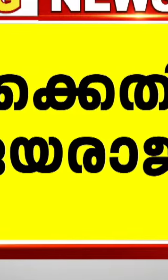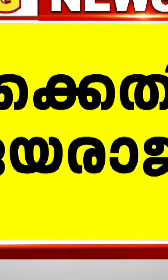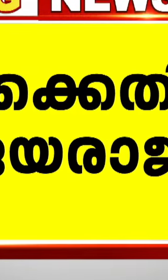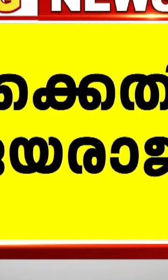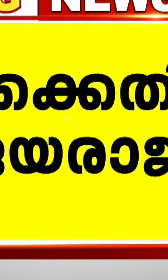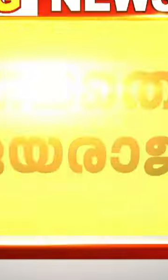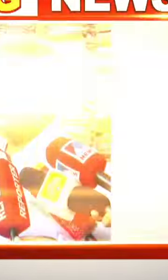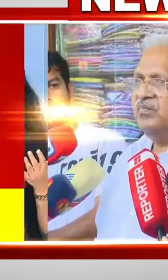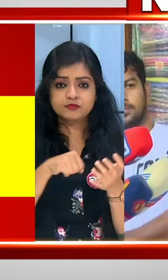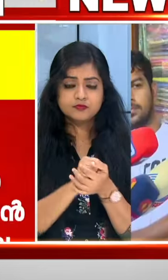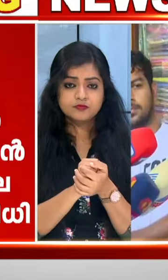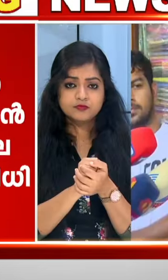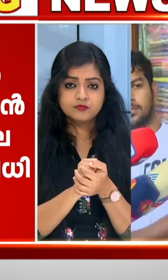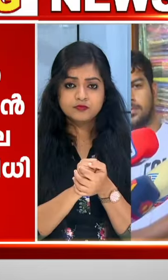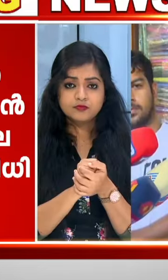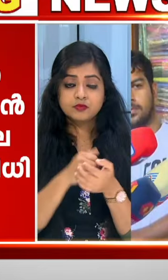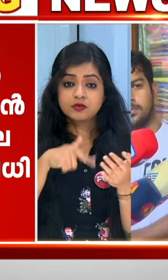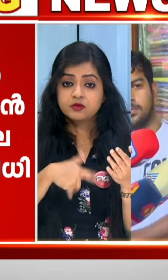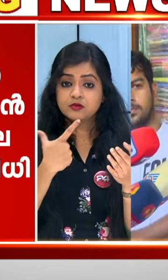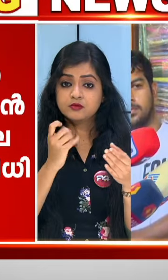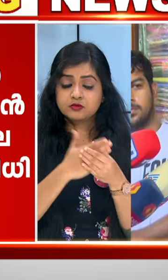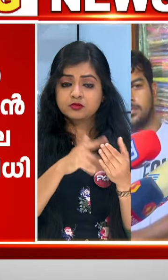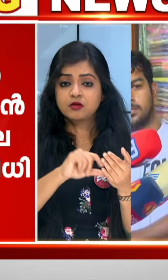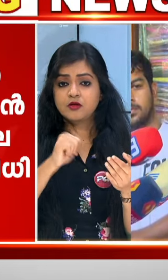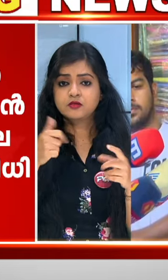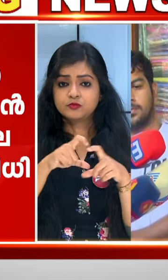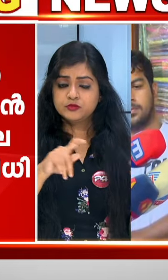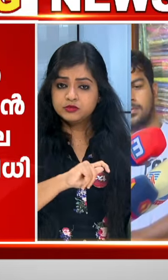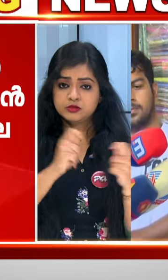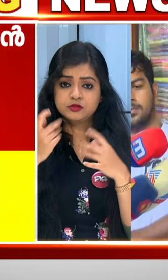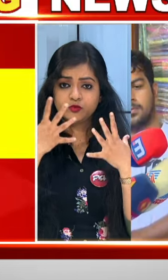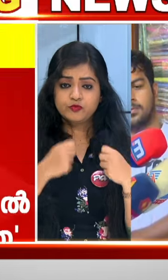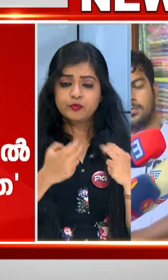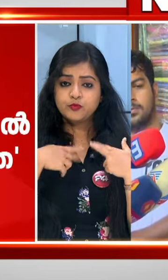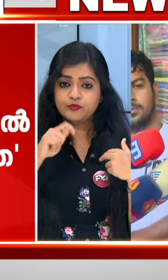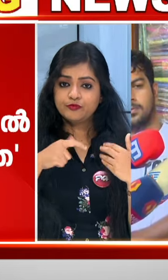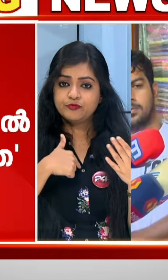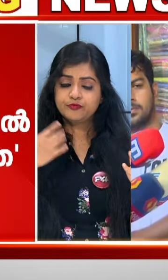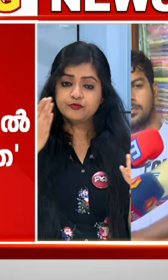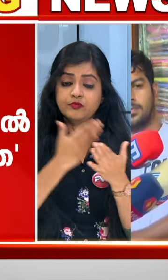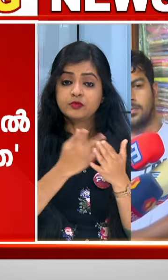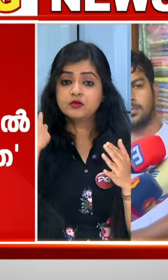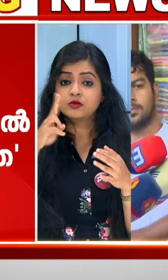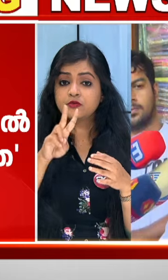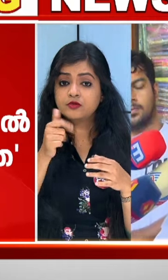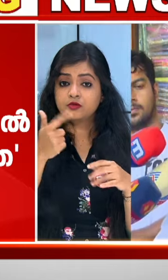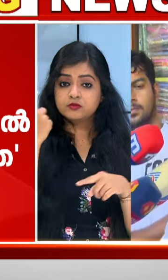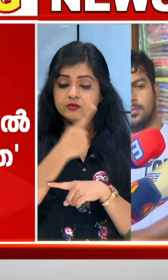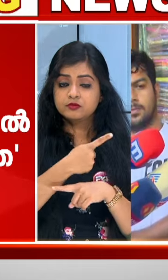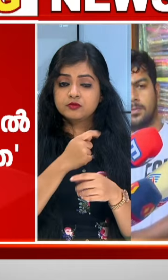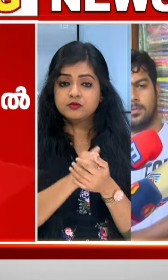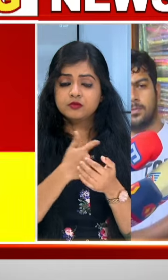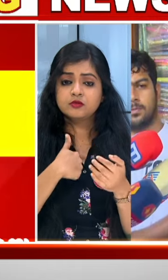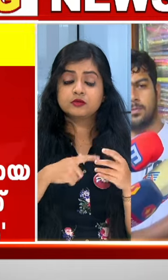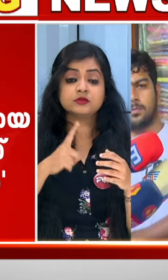തുടർന്ന് ഈ കേസ് വേറൊരു ബെഞ്ചിലേക്ക് മാറ്റണം എന്നാവശ്യപ്പെട്ടുകൊണ്ടാണ് 26-ാം തീയതി ഞാൻ